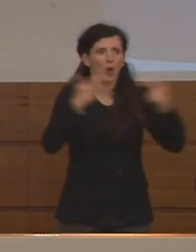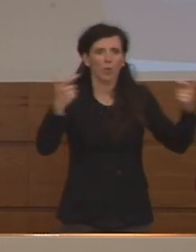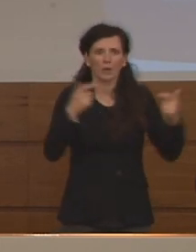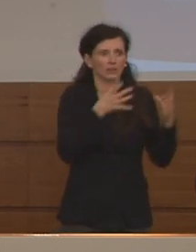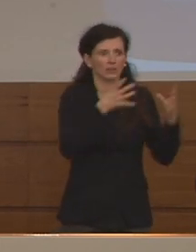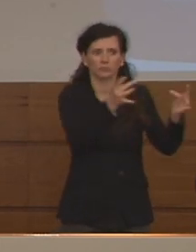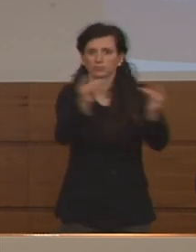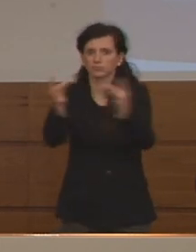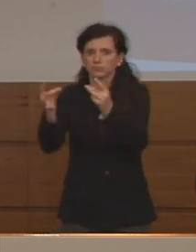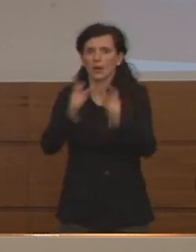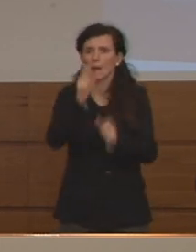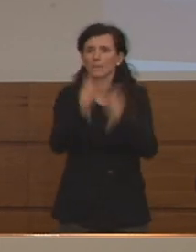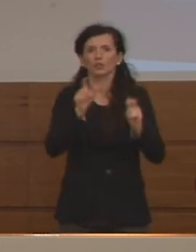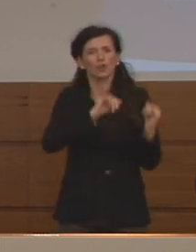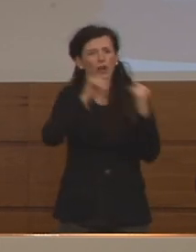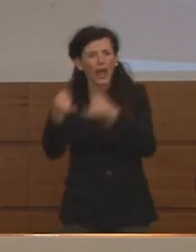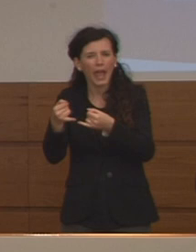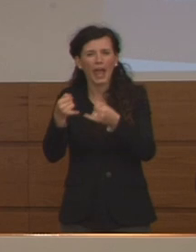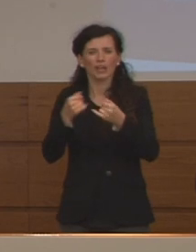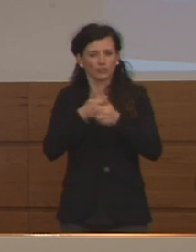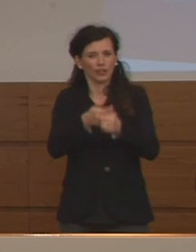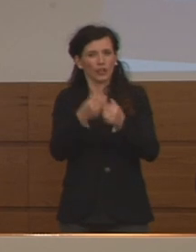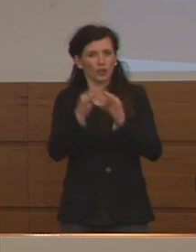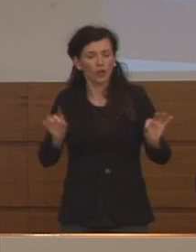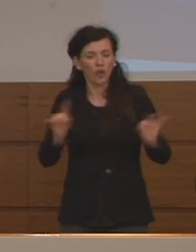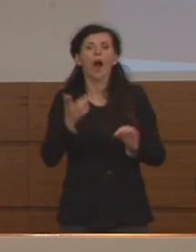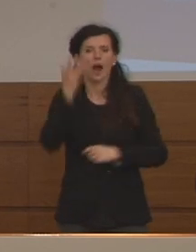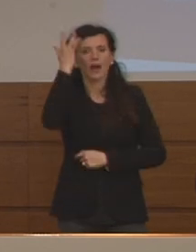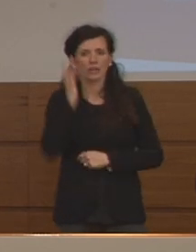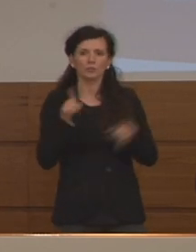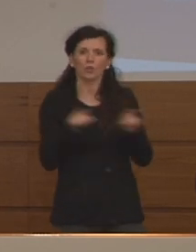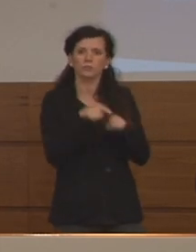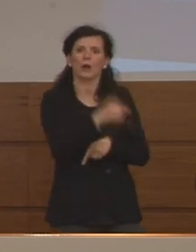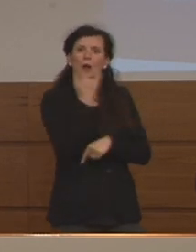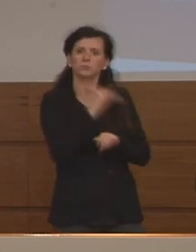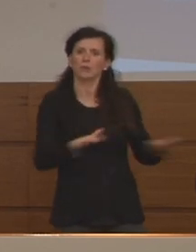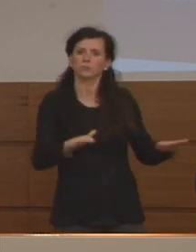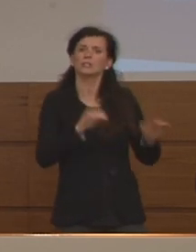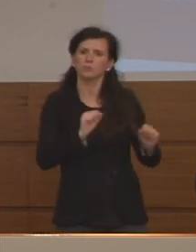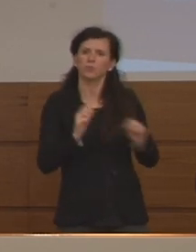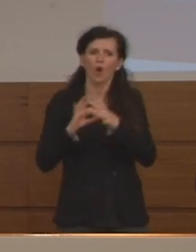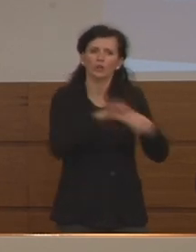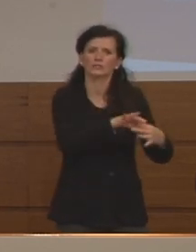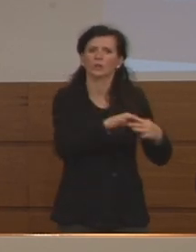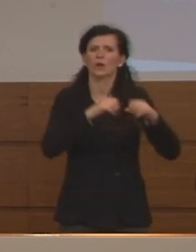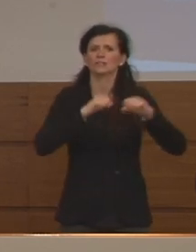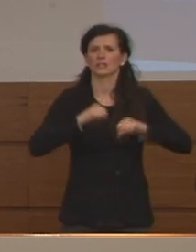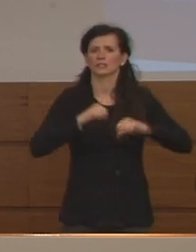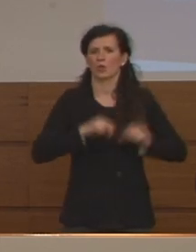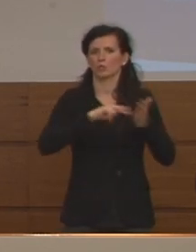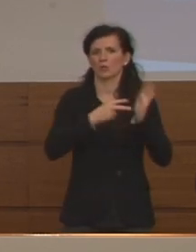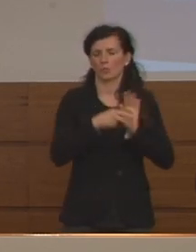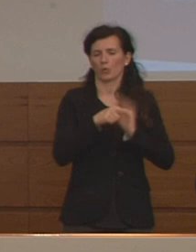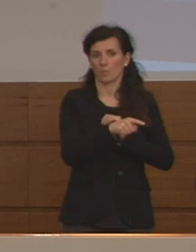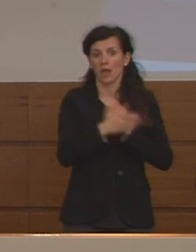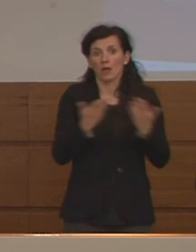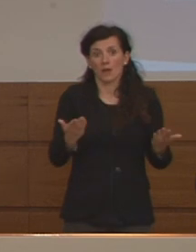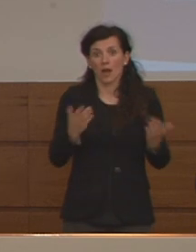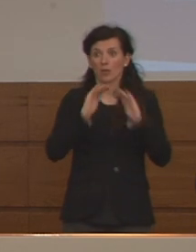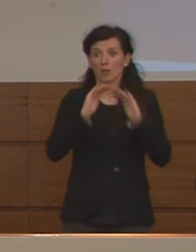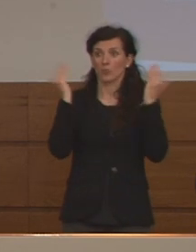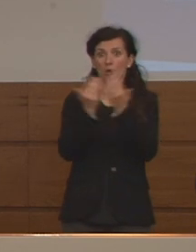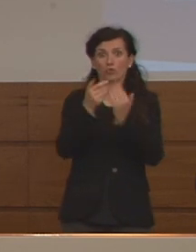della popolazione più il rischio che anche i bambini possano averne conseguenze è alto quindi non in tutti i paesi questa